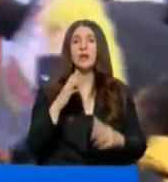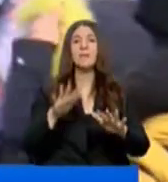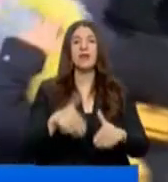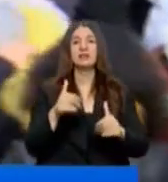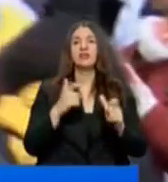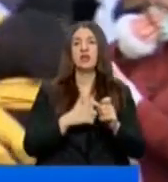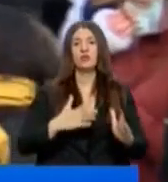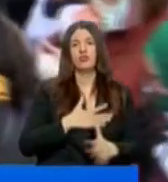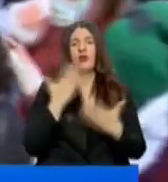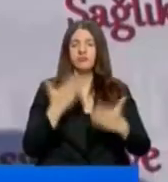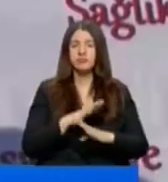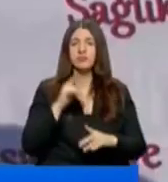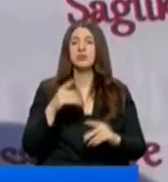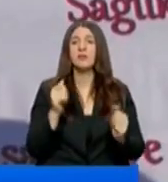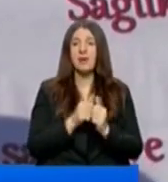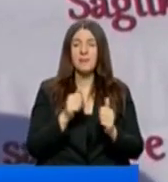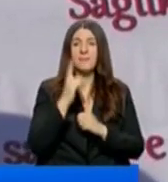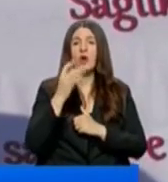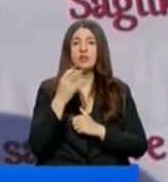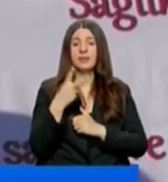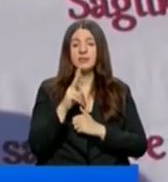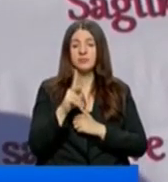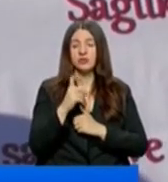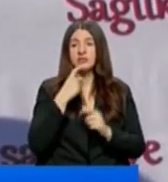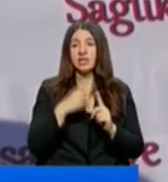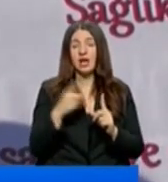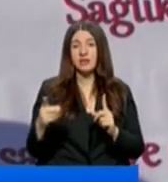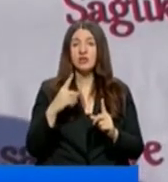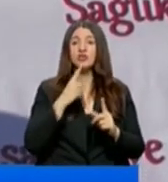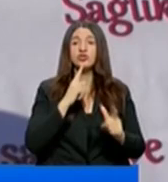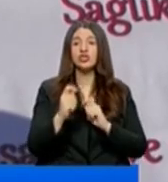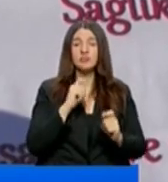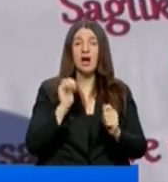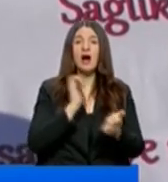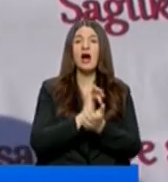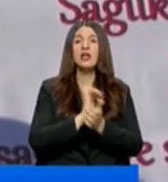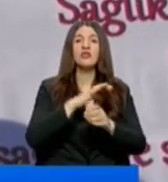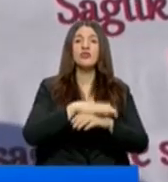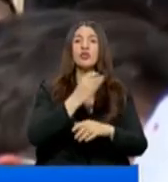Kurulu'nda kabul gördü. Buna göre 1 Ocak 2029'a kadar sözleşmeli aile